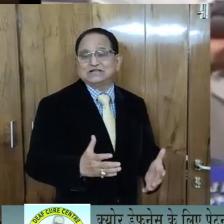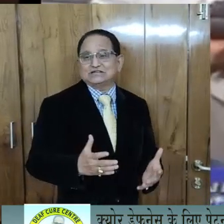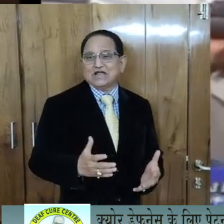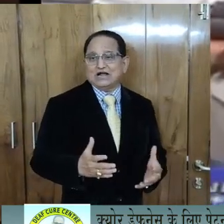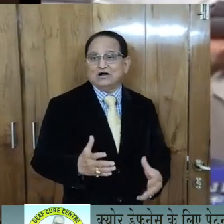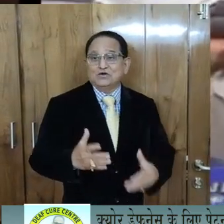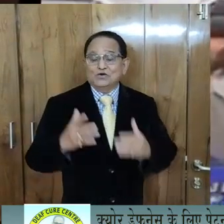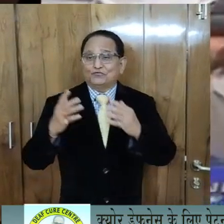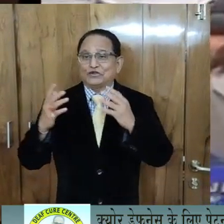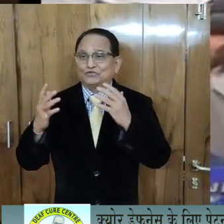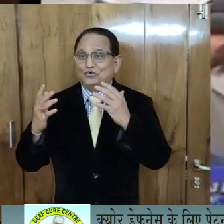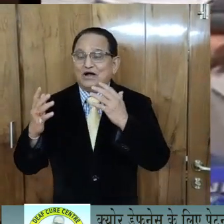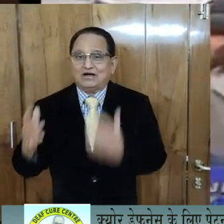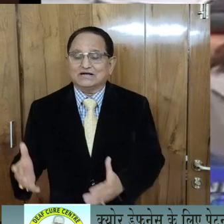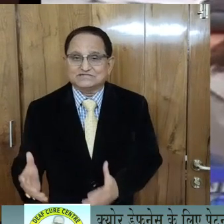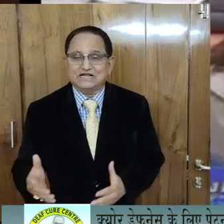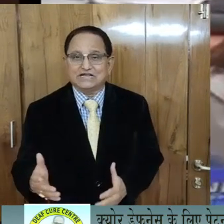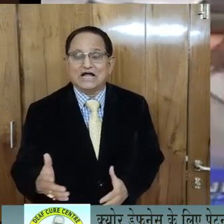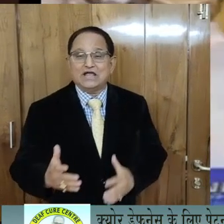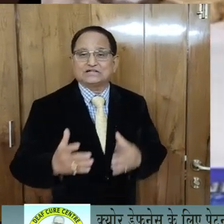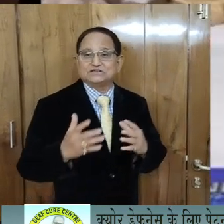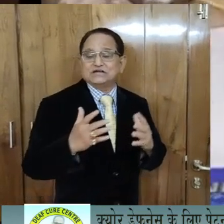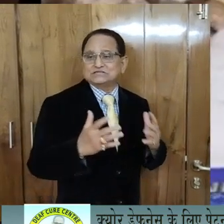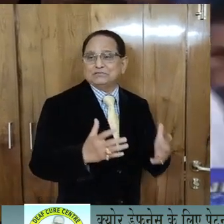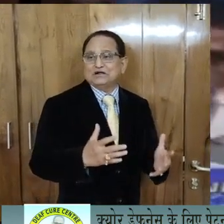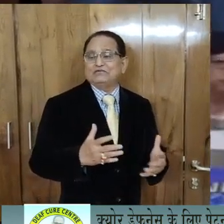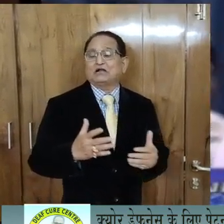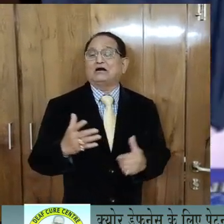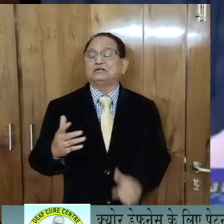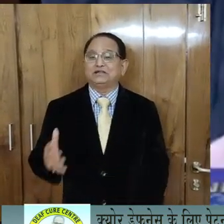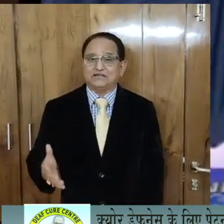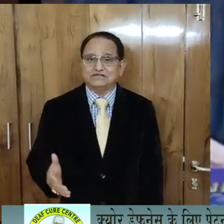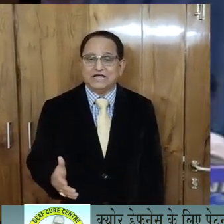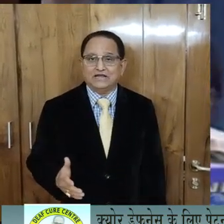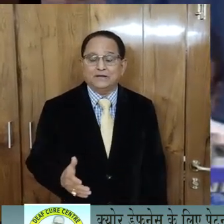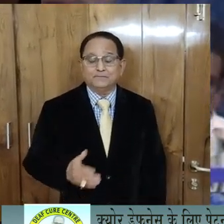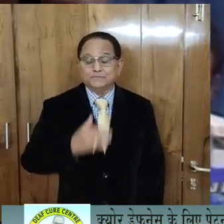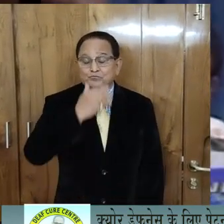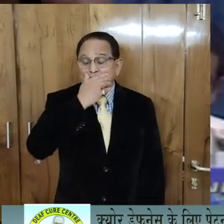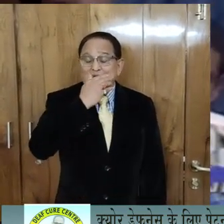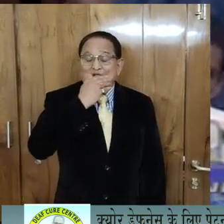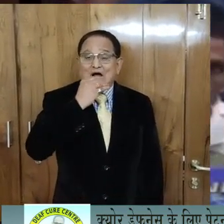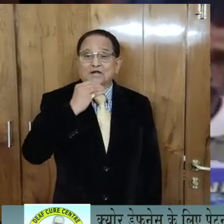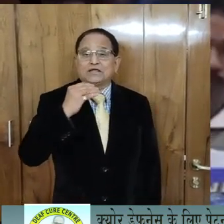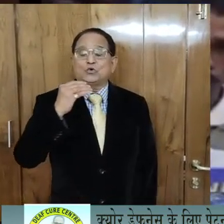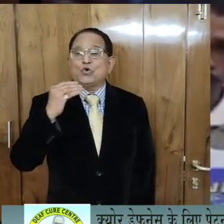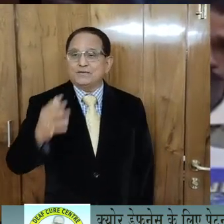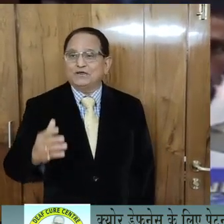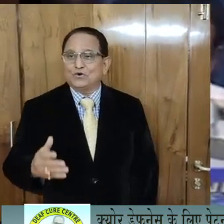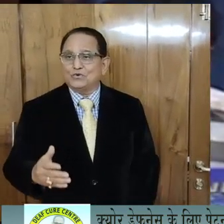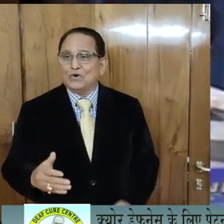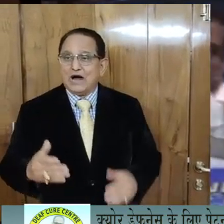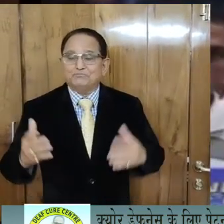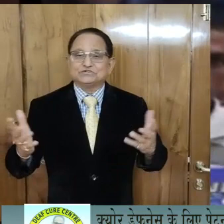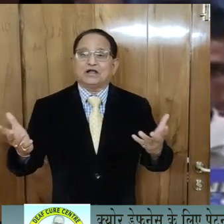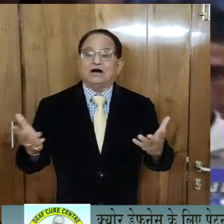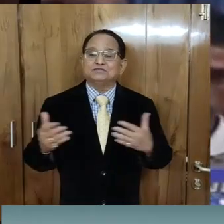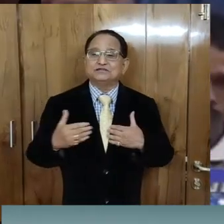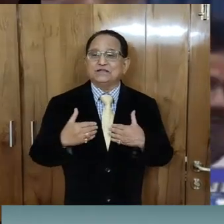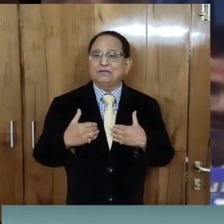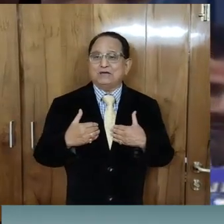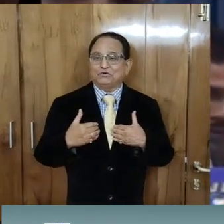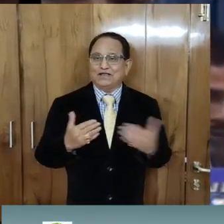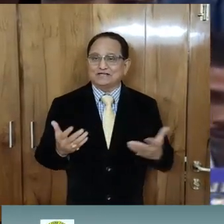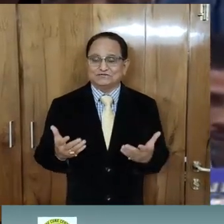खास किया जाएगा व्रग्तों का खास किया जाएगा एक्सिडेंस इंगे कान के कोई भी रोग हो आप मुझे